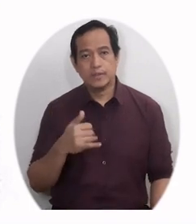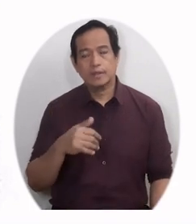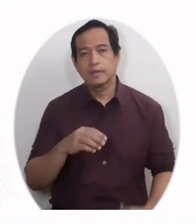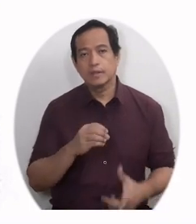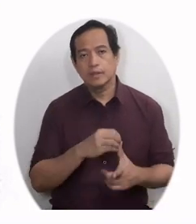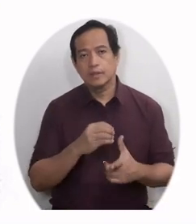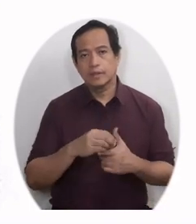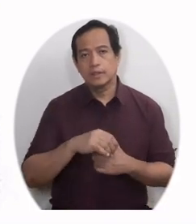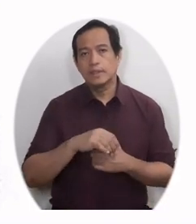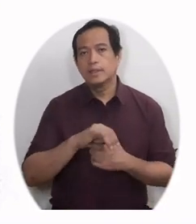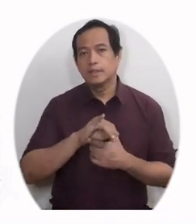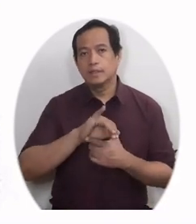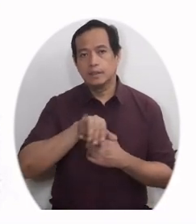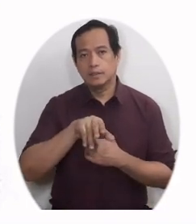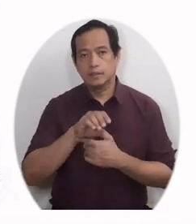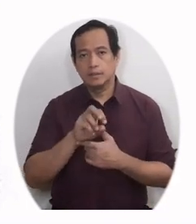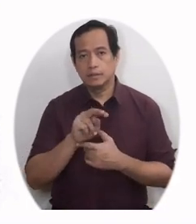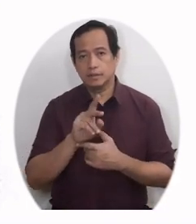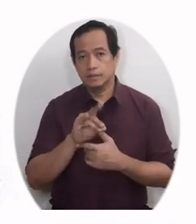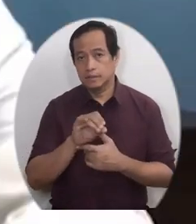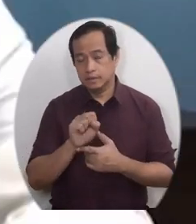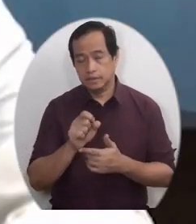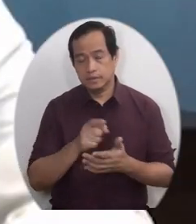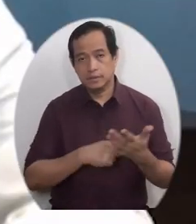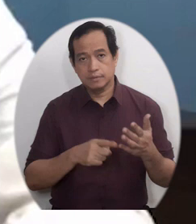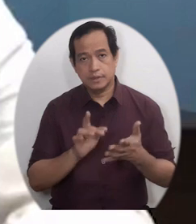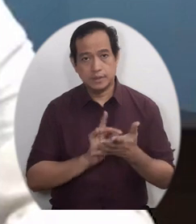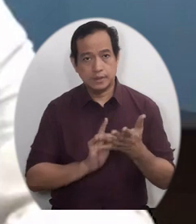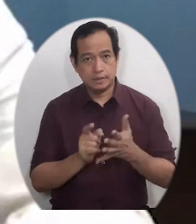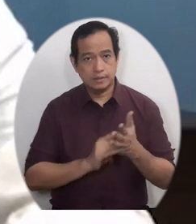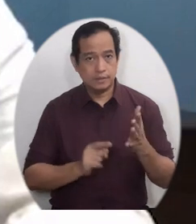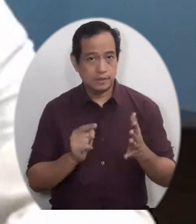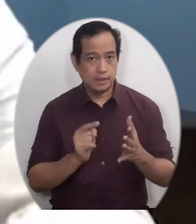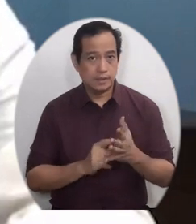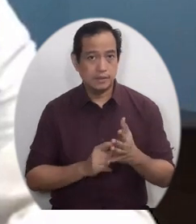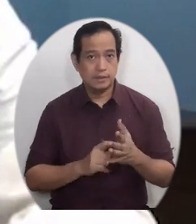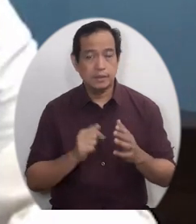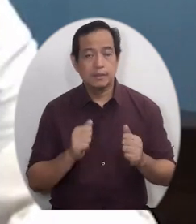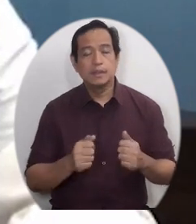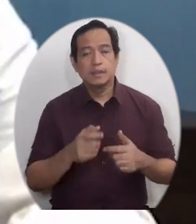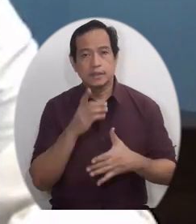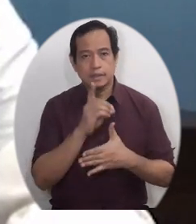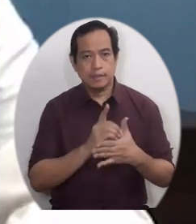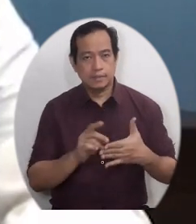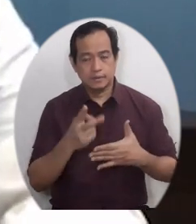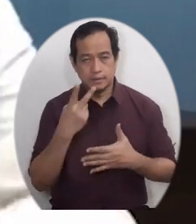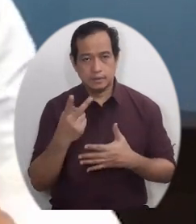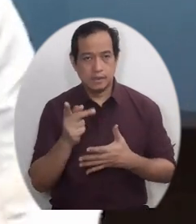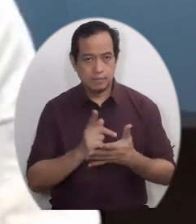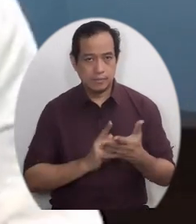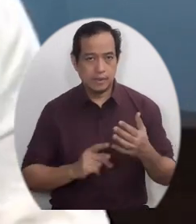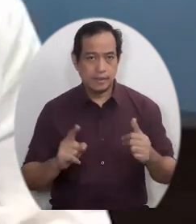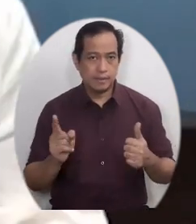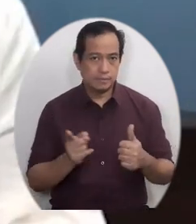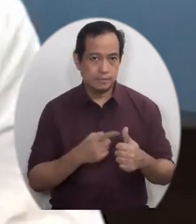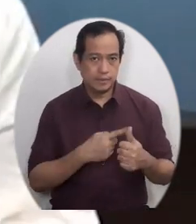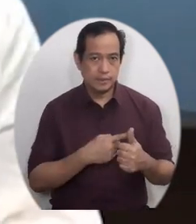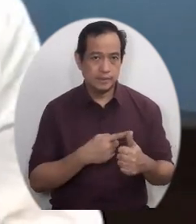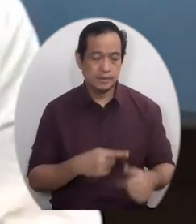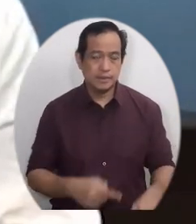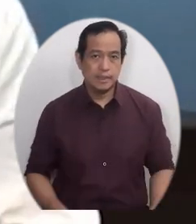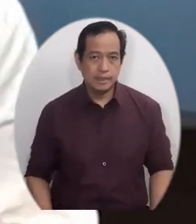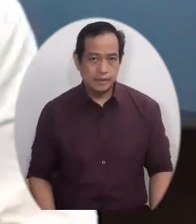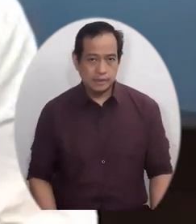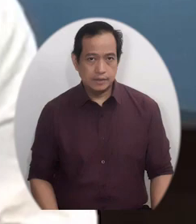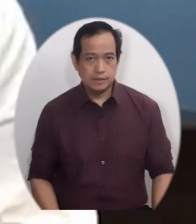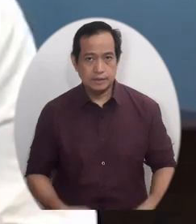jaundice. Ang pagkagamot sa primary sclerosing cholangitis ay mahahati natin sa dalawang bahagi, no? Ang unang bahagi ay yung